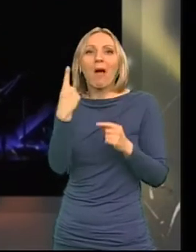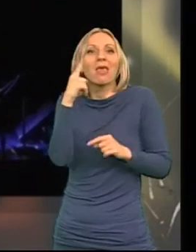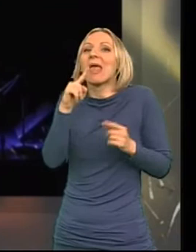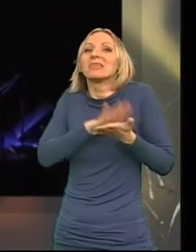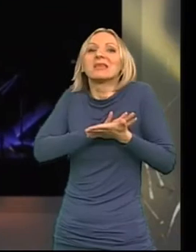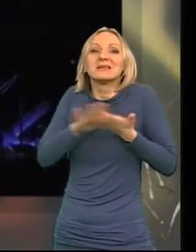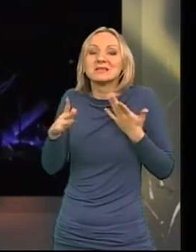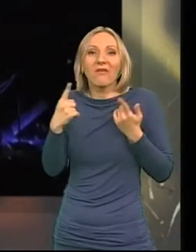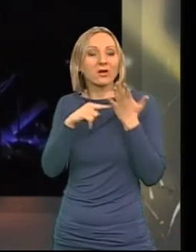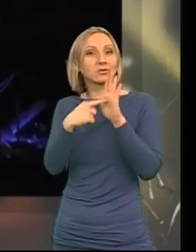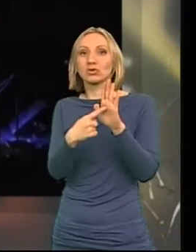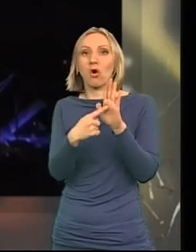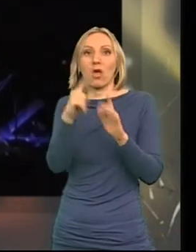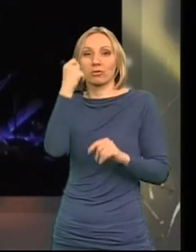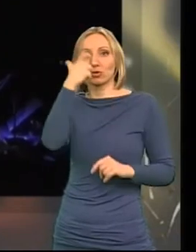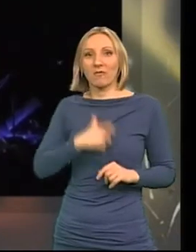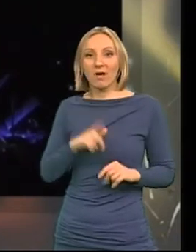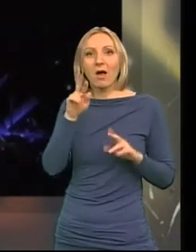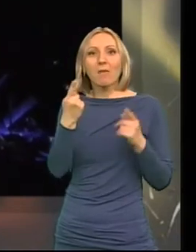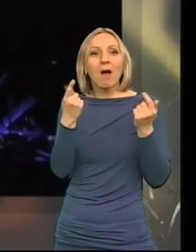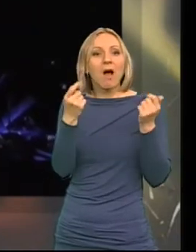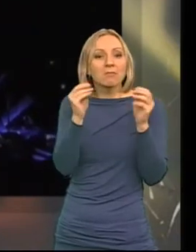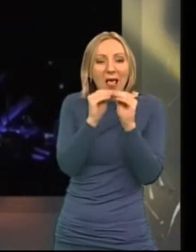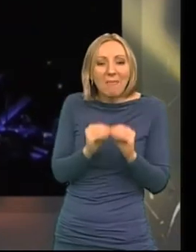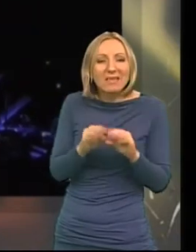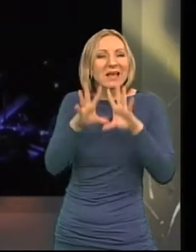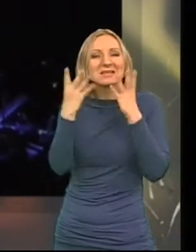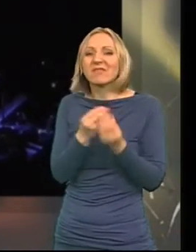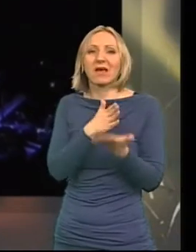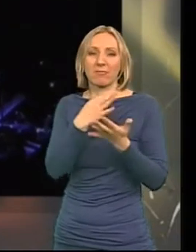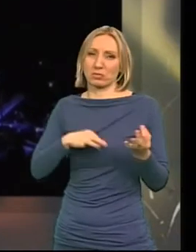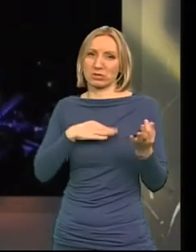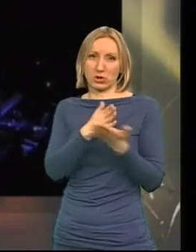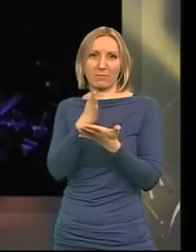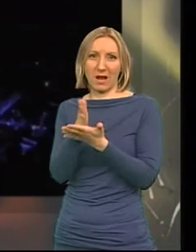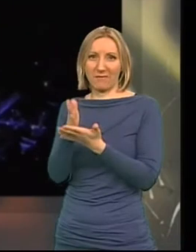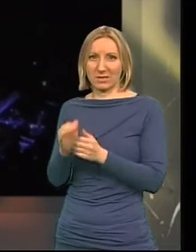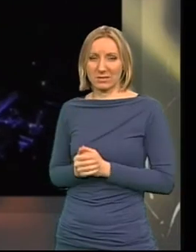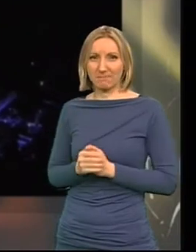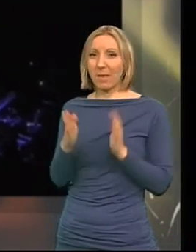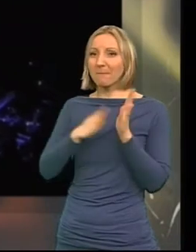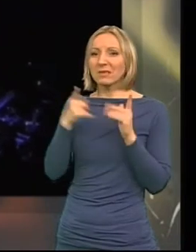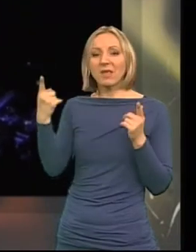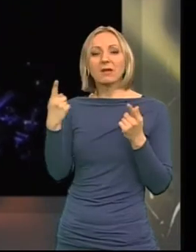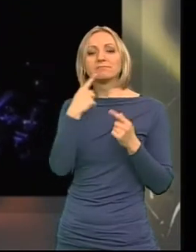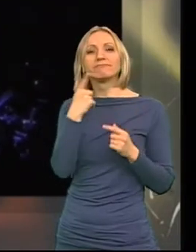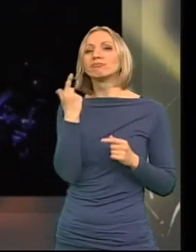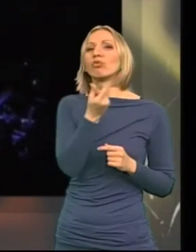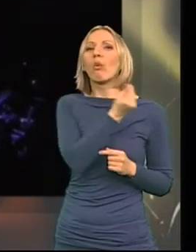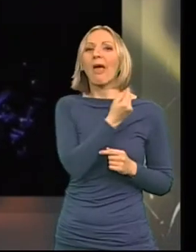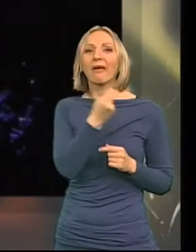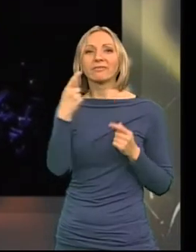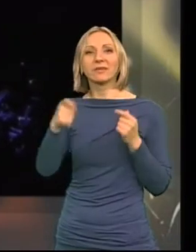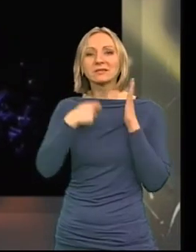čoveka. U njegovoj muzici ima elemenata gotovo svih muzičkih pravaca. Midon je snimio duete sa mnogim poznatim